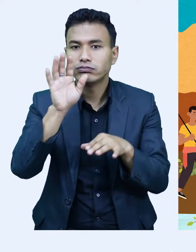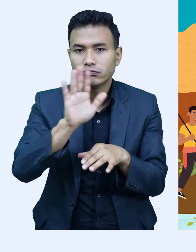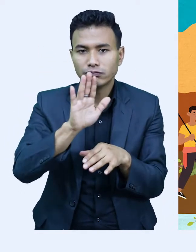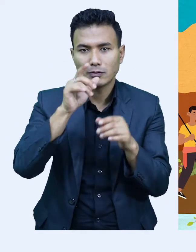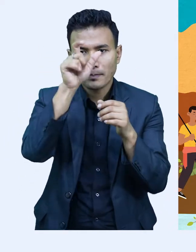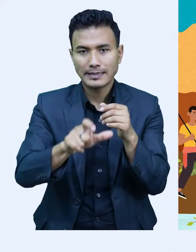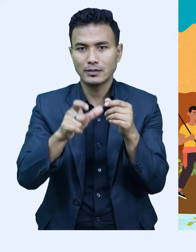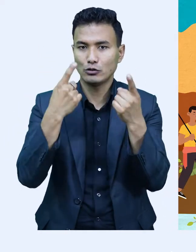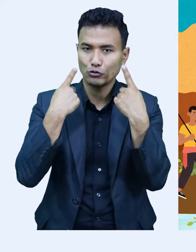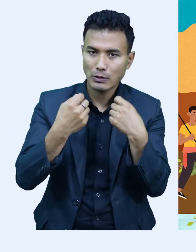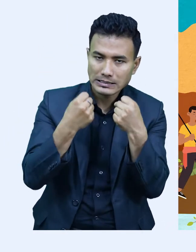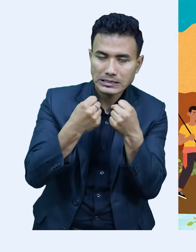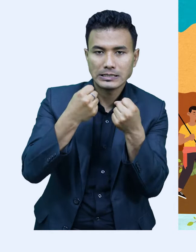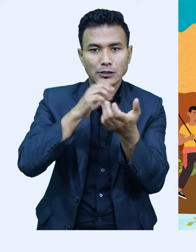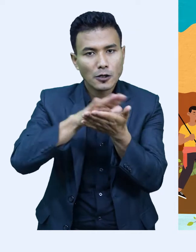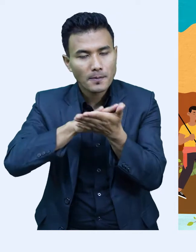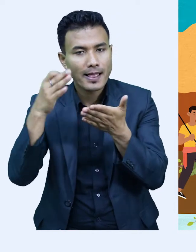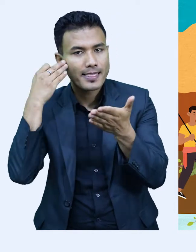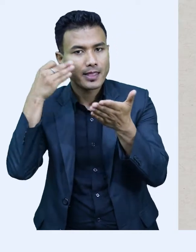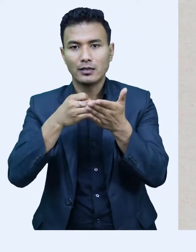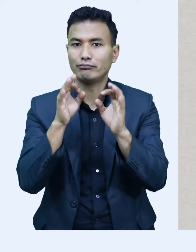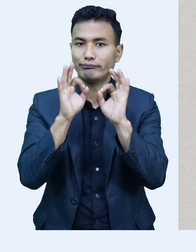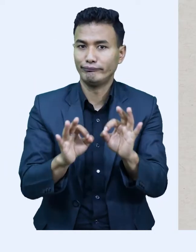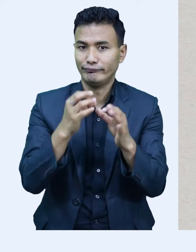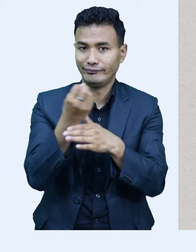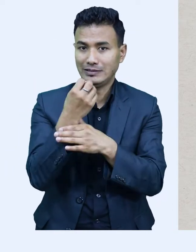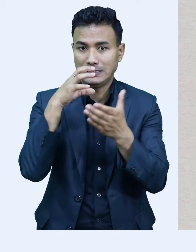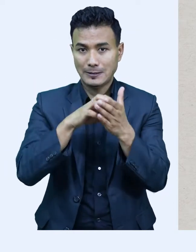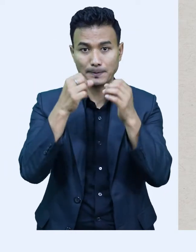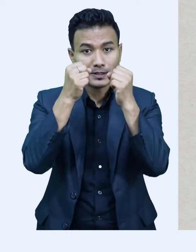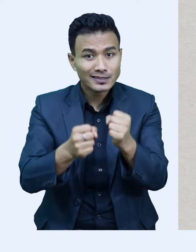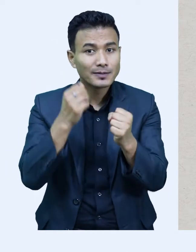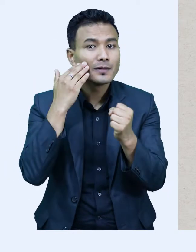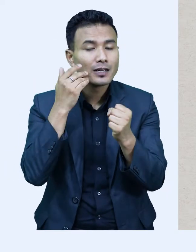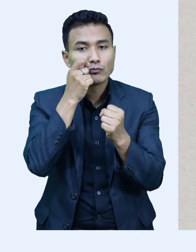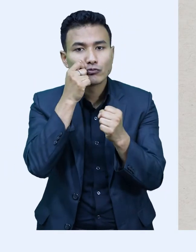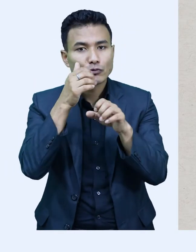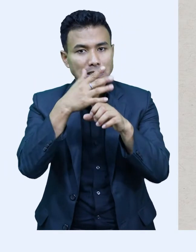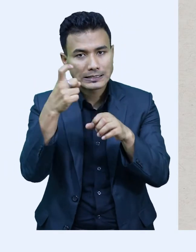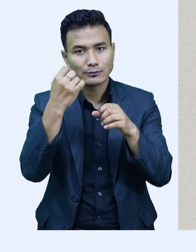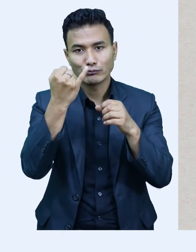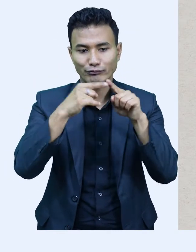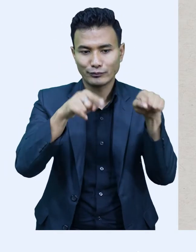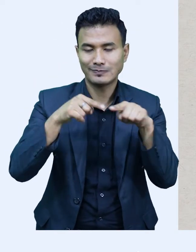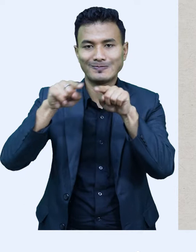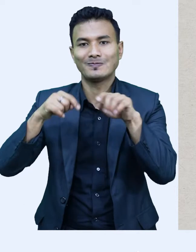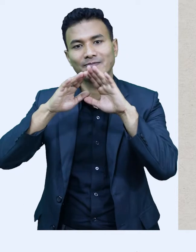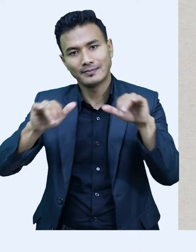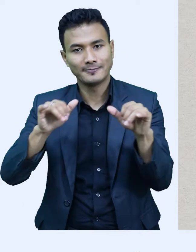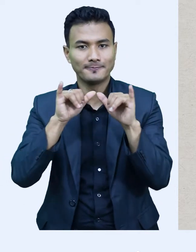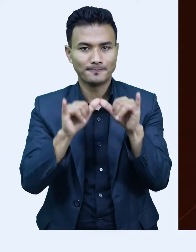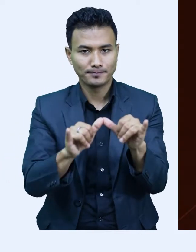नदिन व्यक्तिगत स्वास्थ्य र सरसफाइमा पनि ध्यान दियौं। आपतकालीन आश्रय स्थलमा बस्दा महिला र पुरुषका लागि छुट्टै